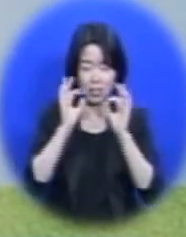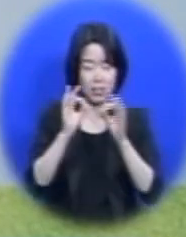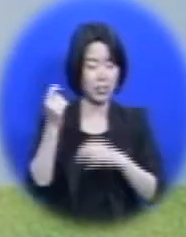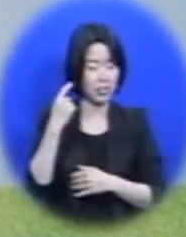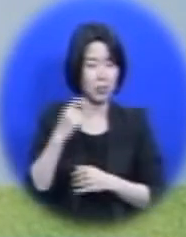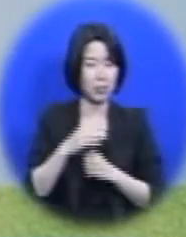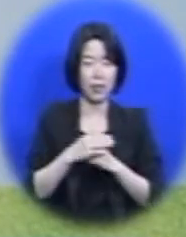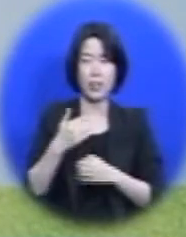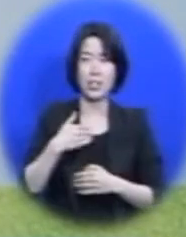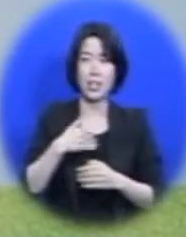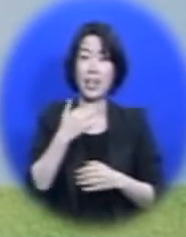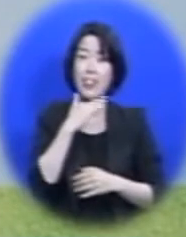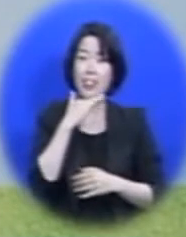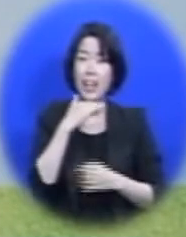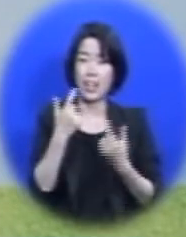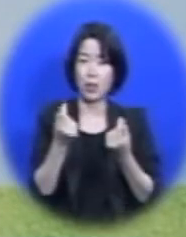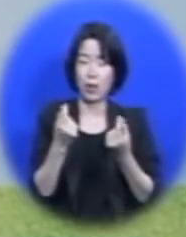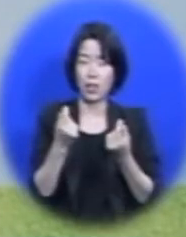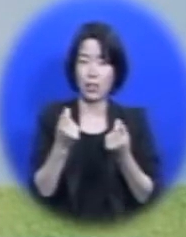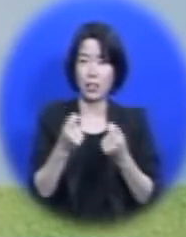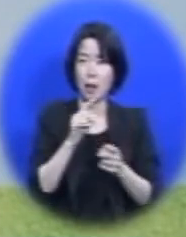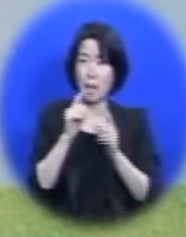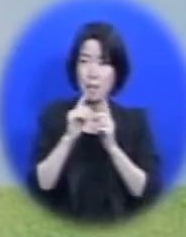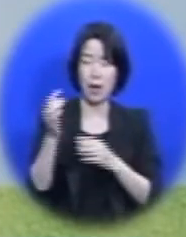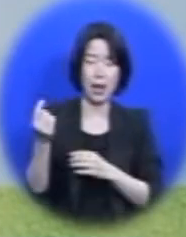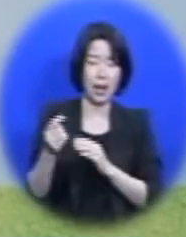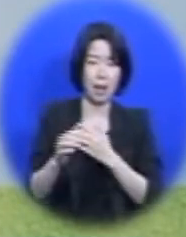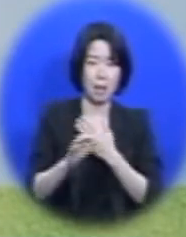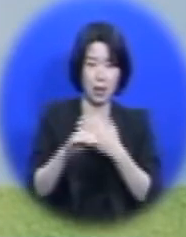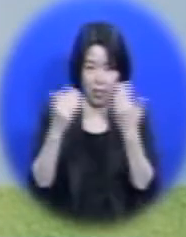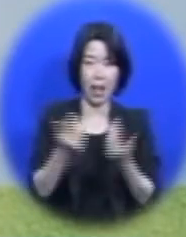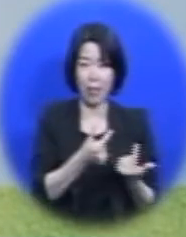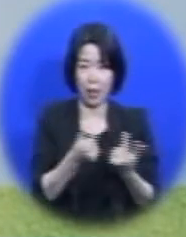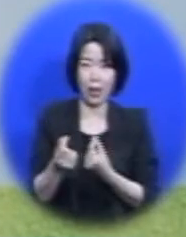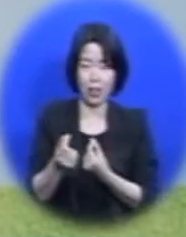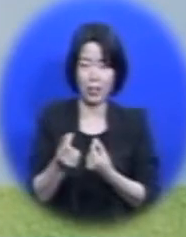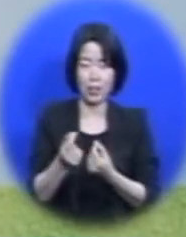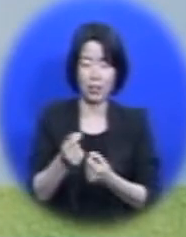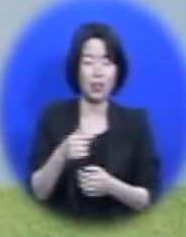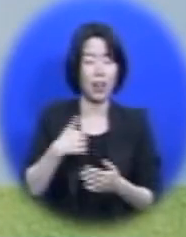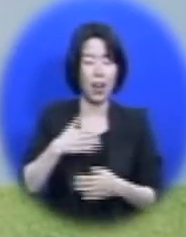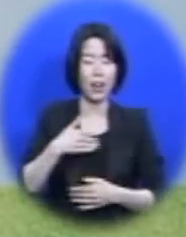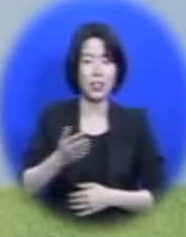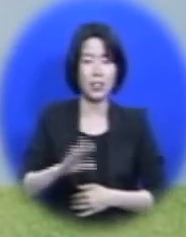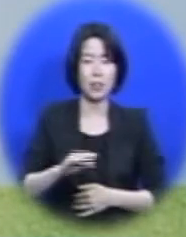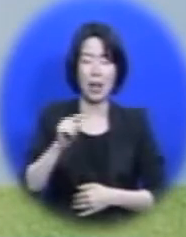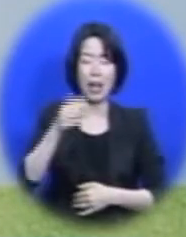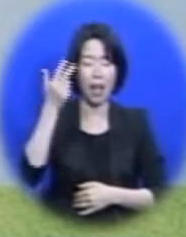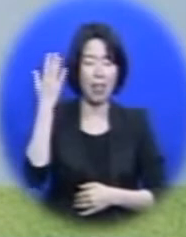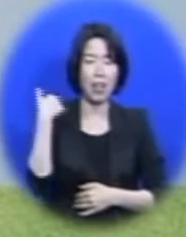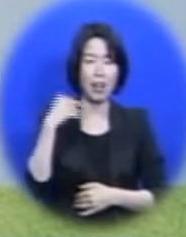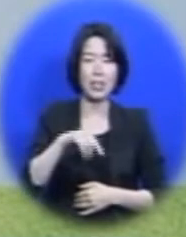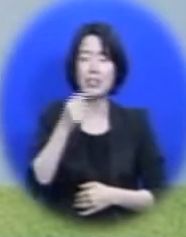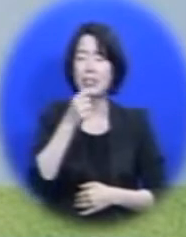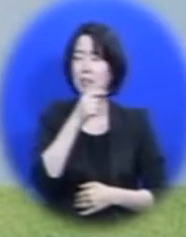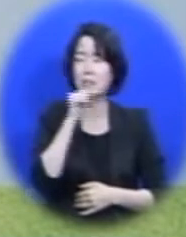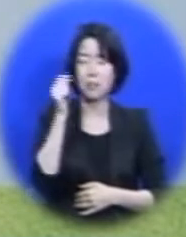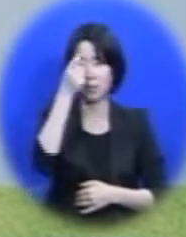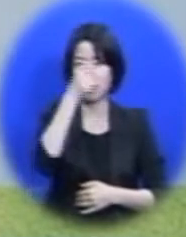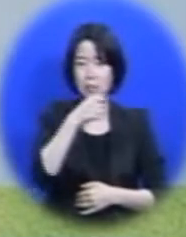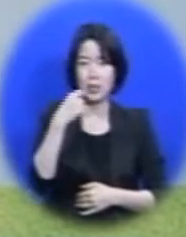애가 없을 그 나이 때였지만 하여튼 그로 인해서 이 여드름이 얼마나 스트레스였는지 모릅니다. 제가